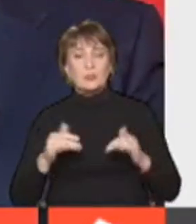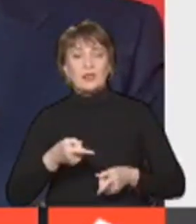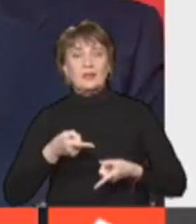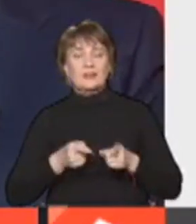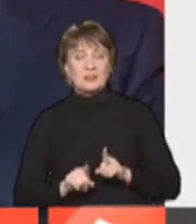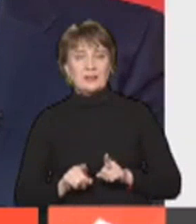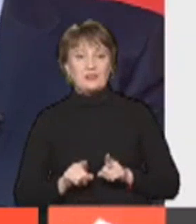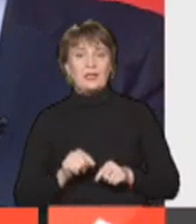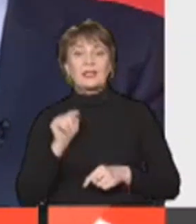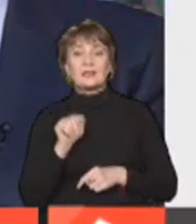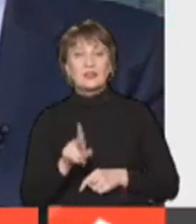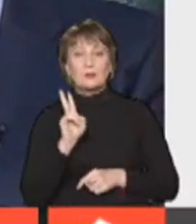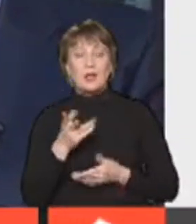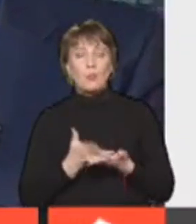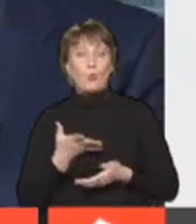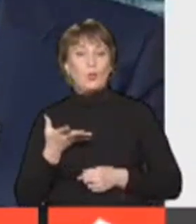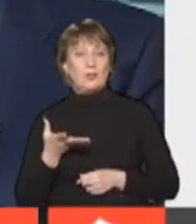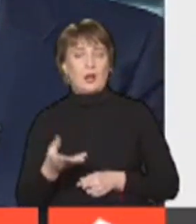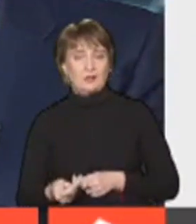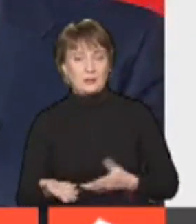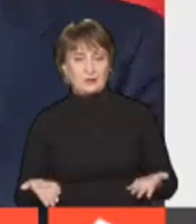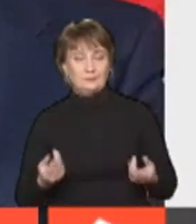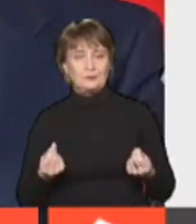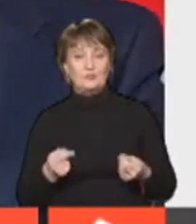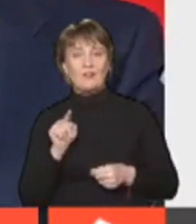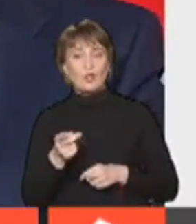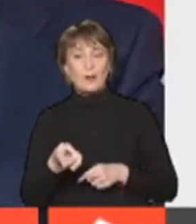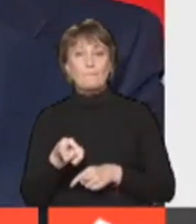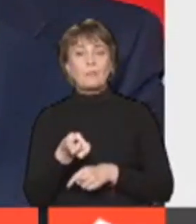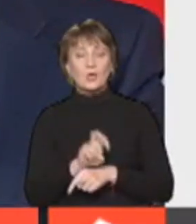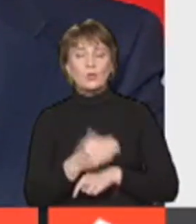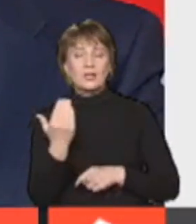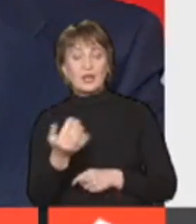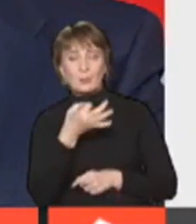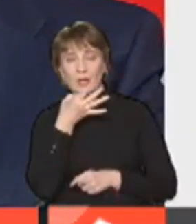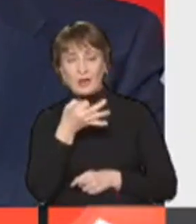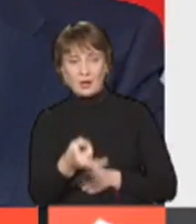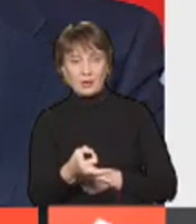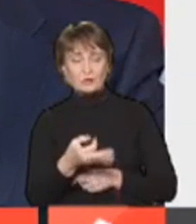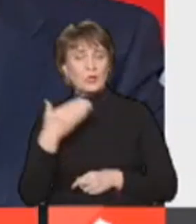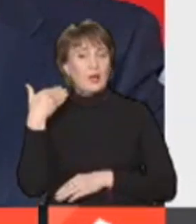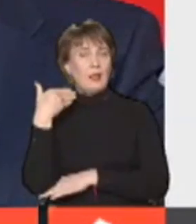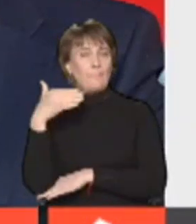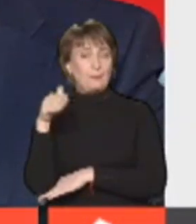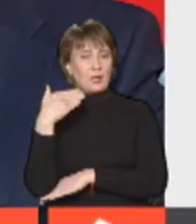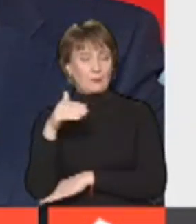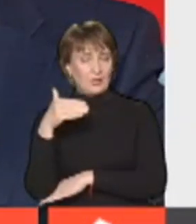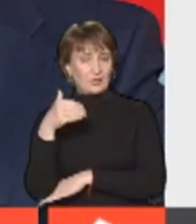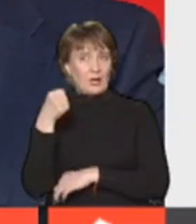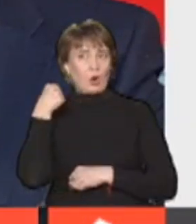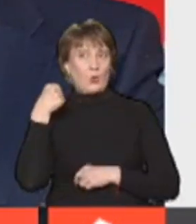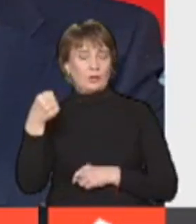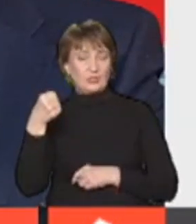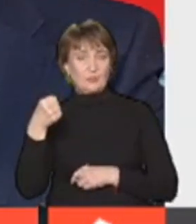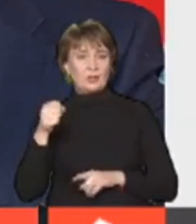ну, тим, кого платять, вони приходять, їм кажуть прапори потримати, ну і